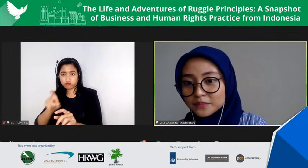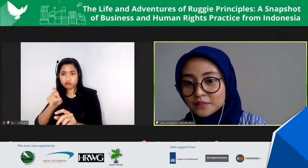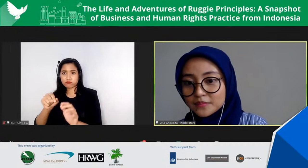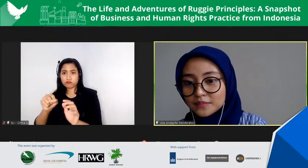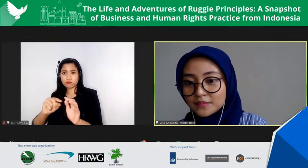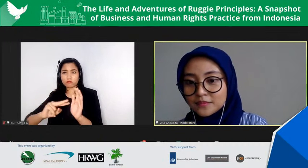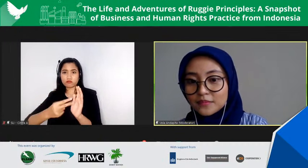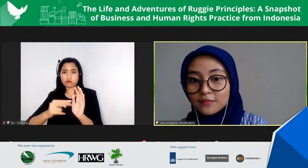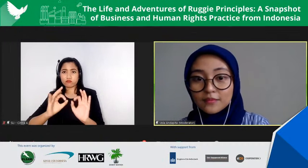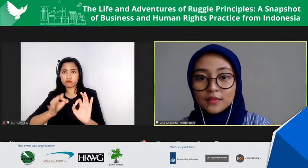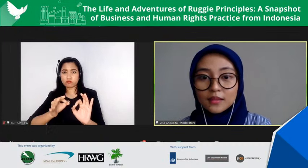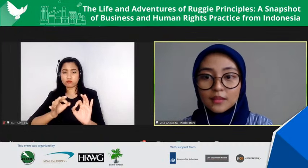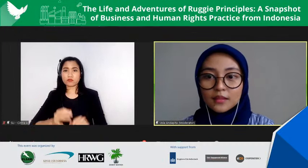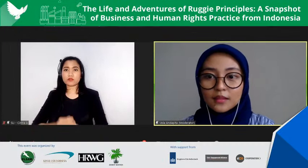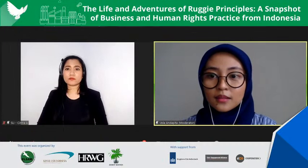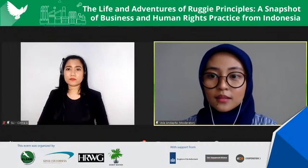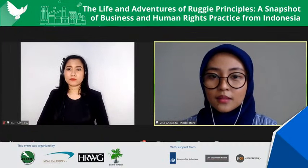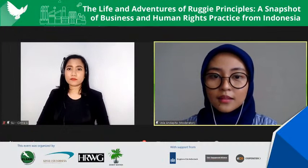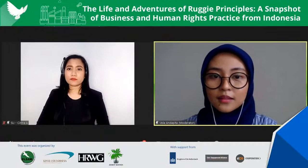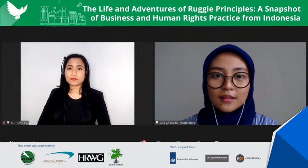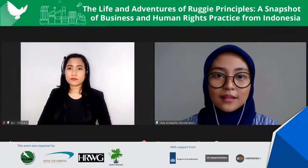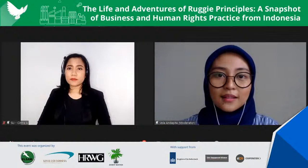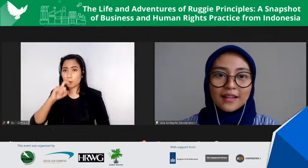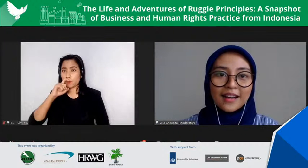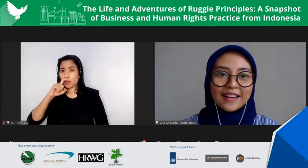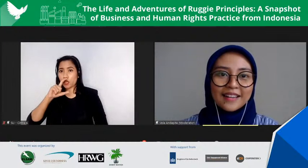Pak Lorenzo Apakah sudah hadir di